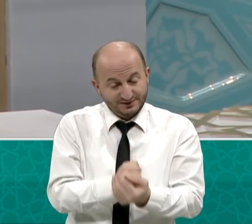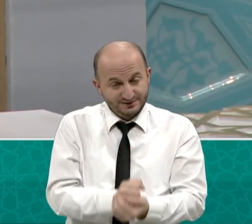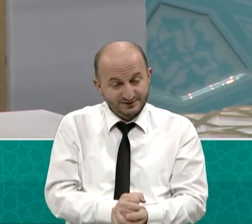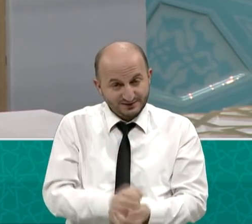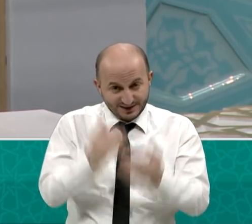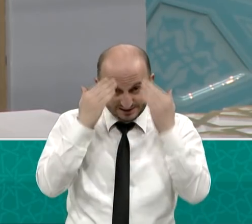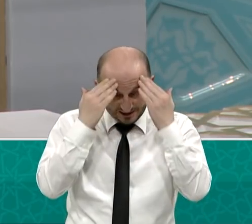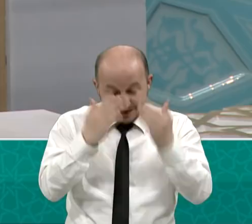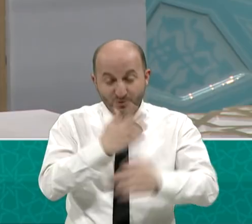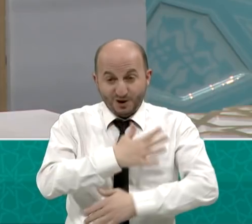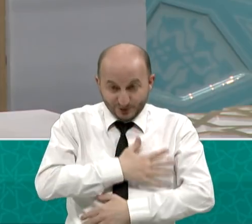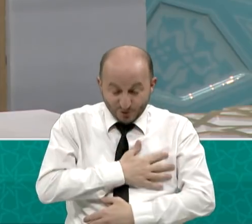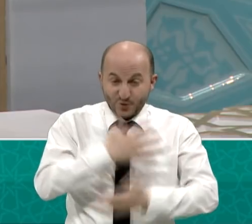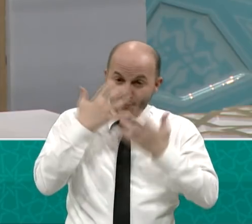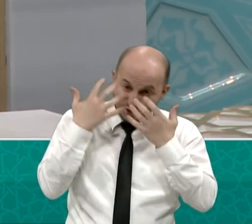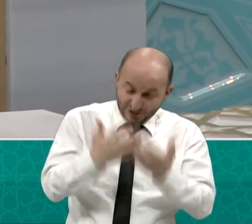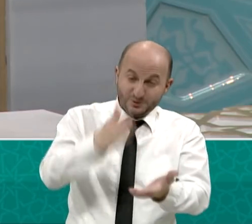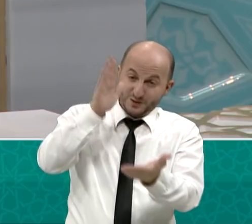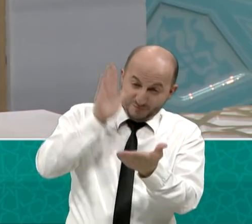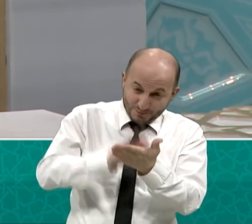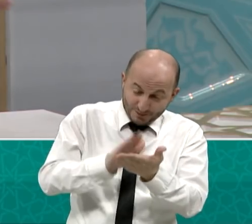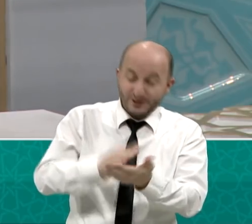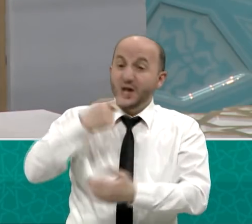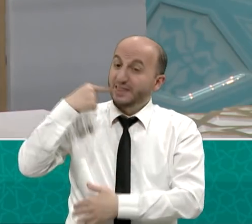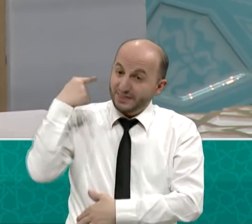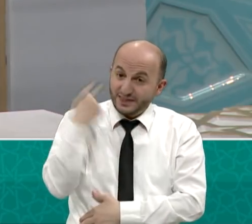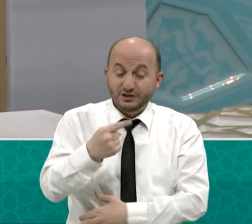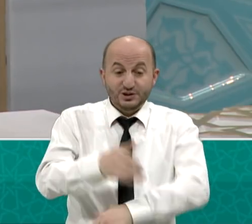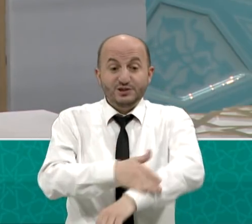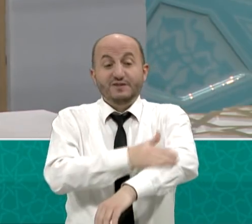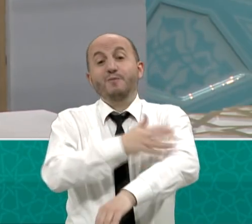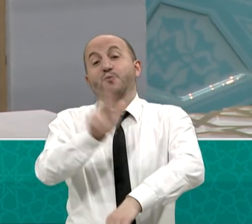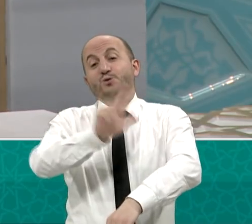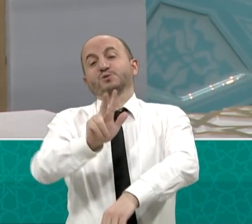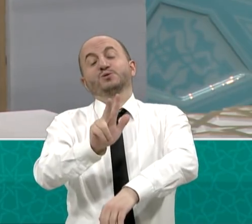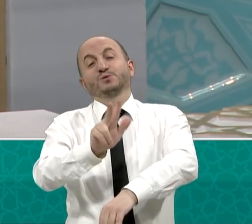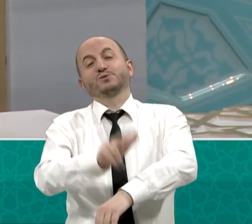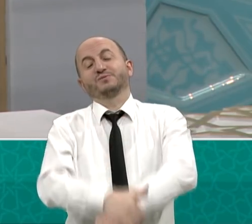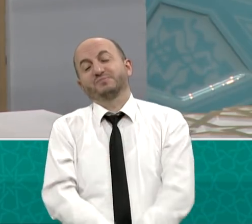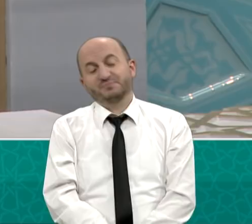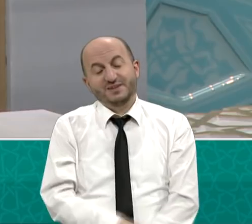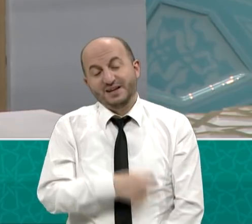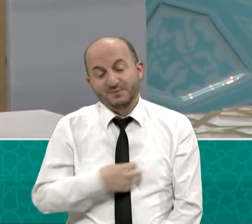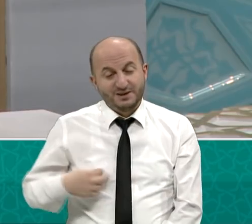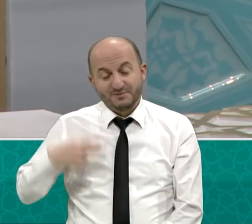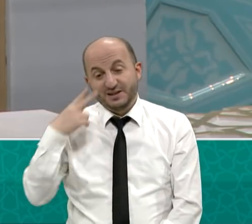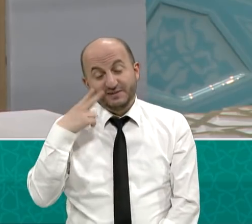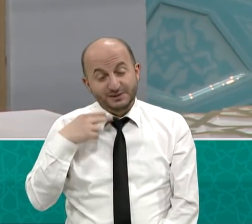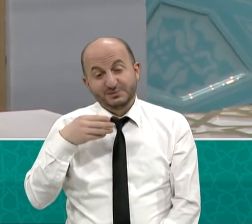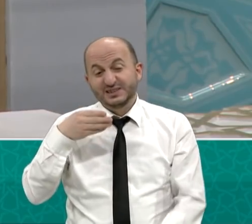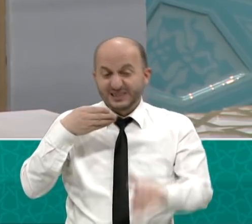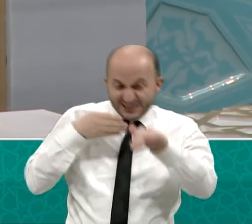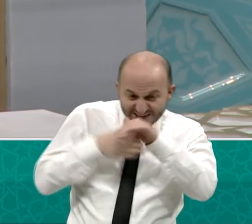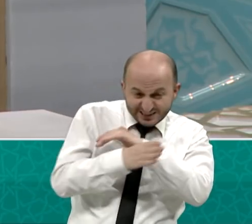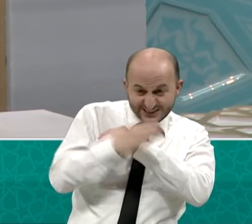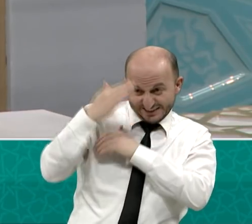aleyküm ve rahmetullahi ve berekatuh deyince sevap 30'a çıkıyor. Peygamberimiz Aleyhisselam içeri giren sahabe